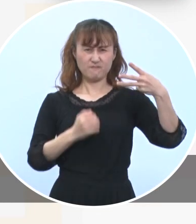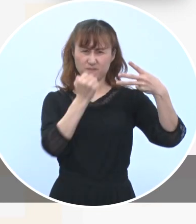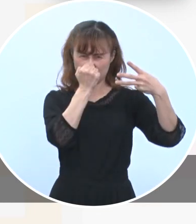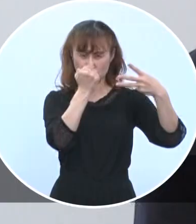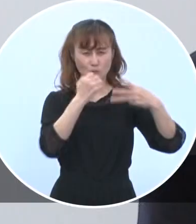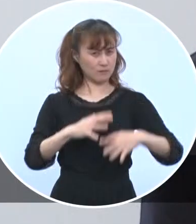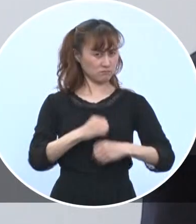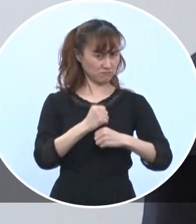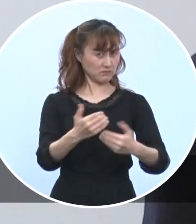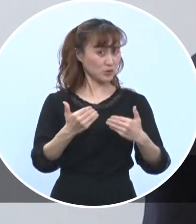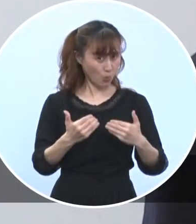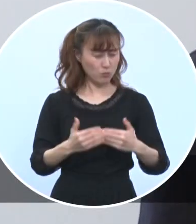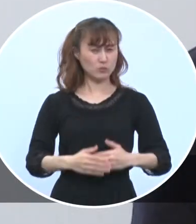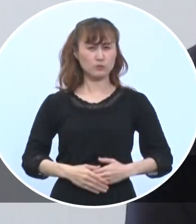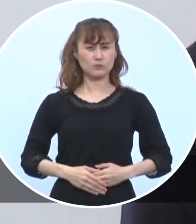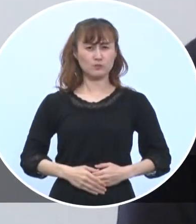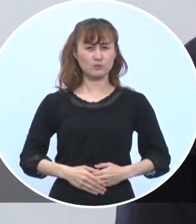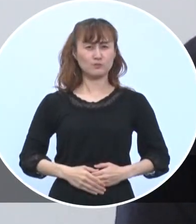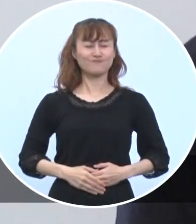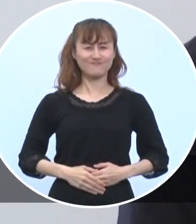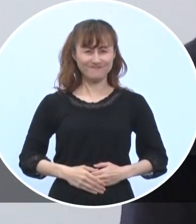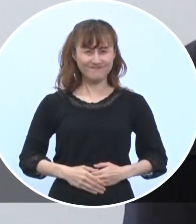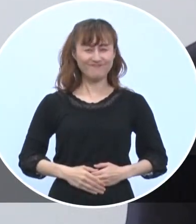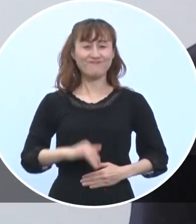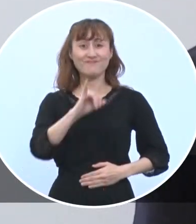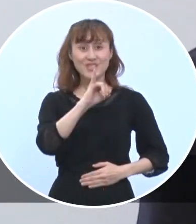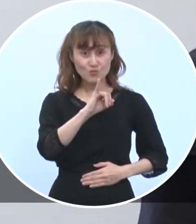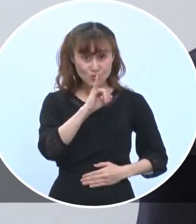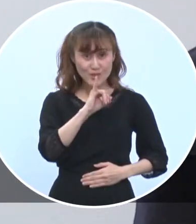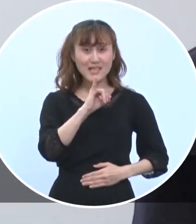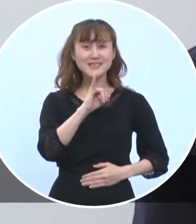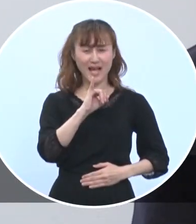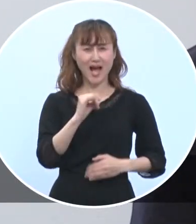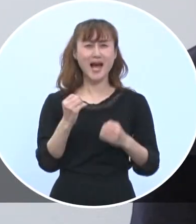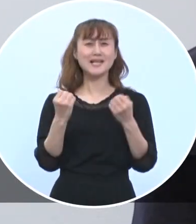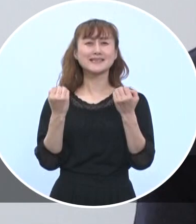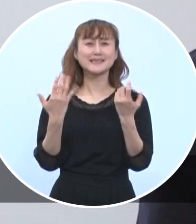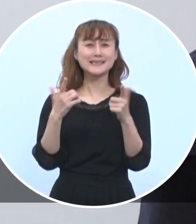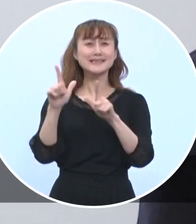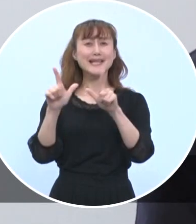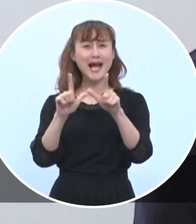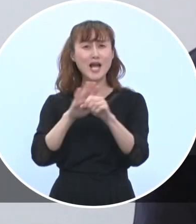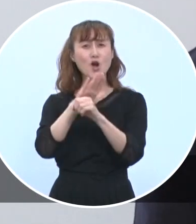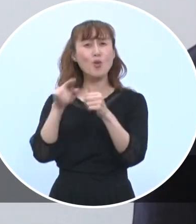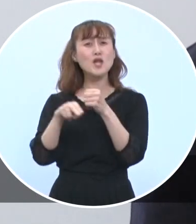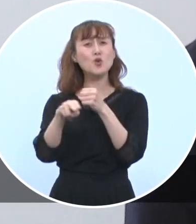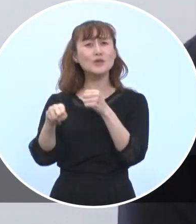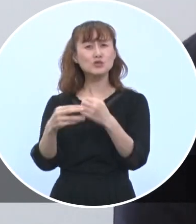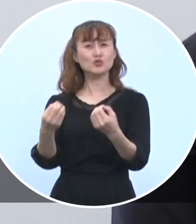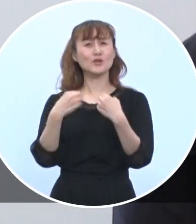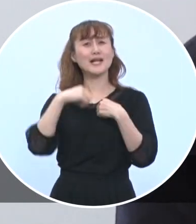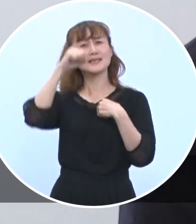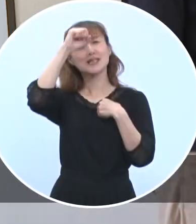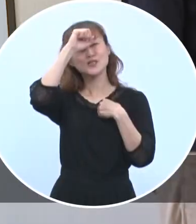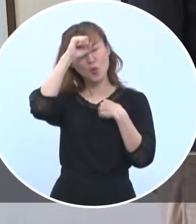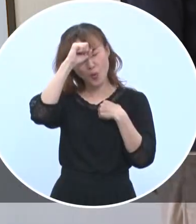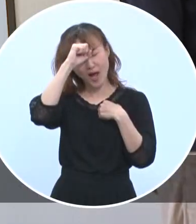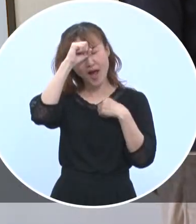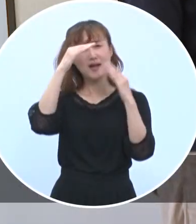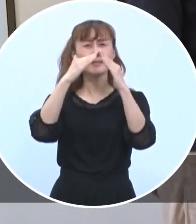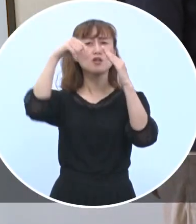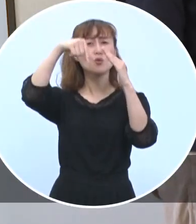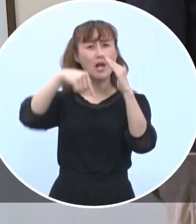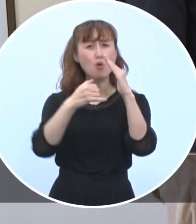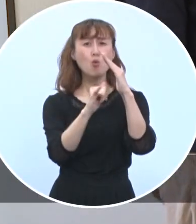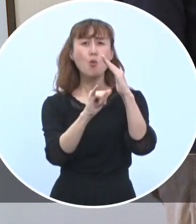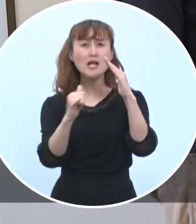ましょう。 インフルエンザ、新型コロナウイルス感染症は家族間の感染も注意が必要です。 もし